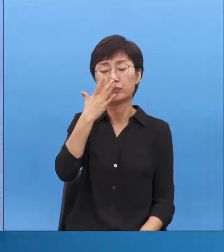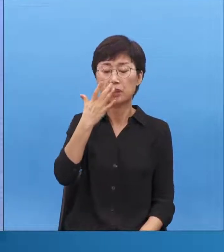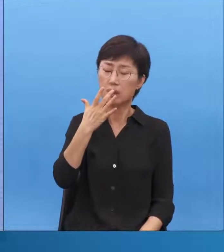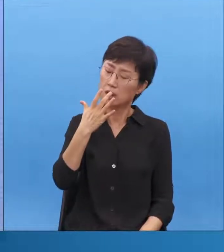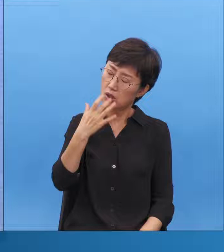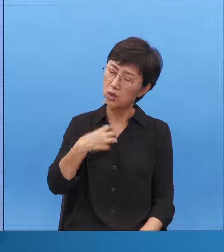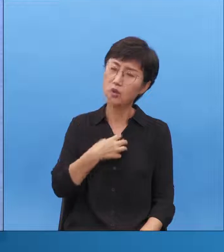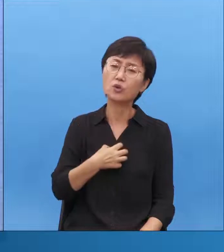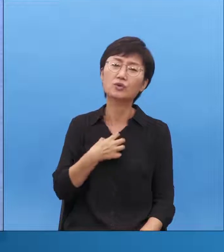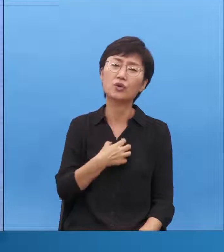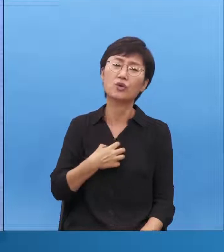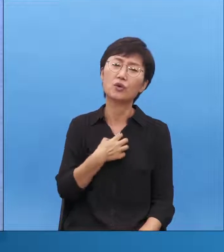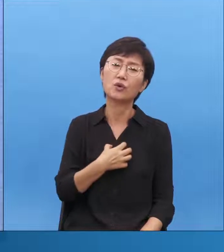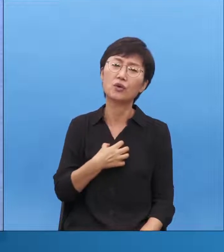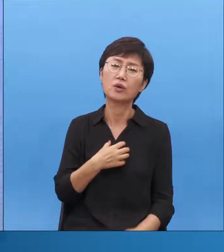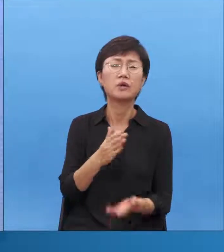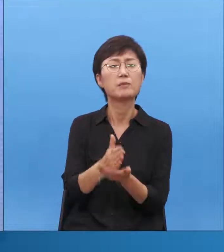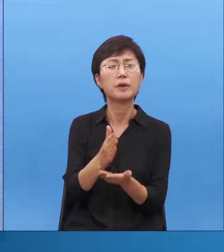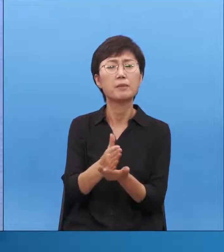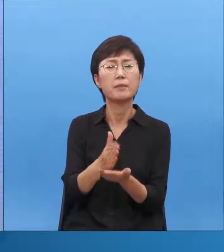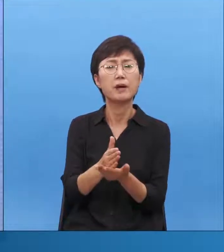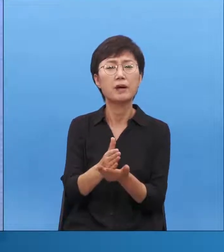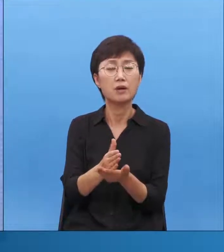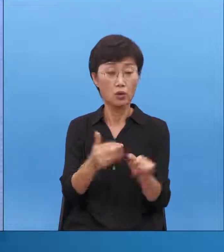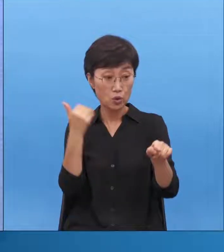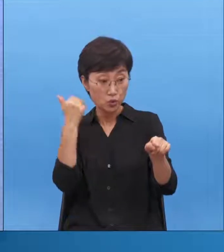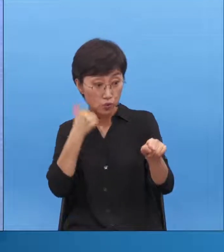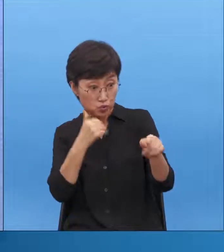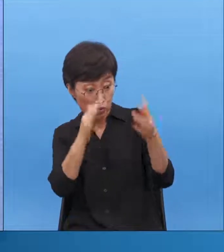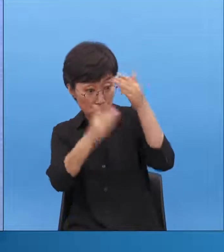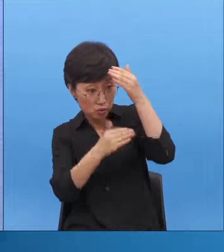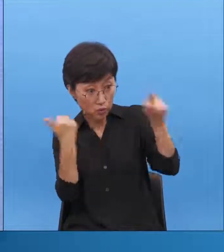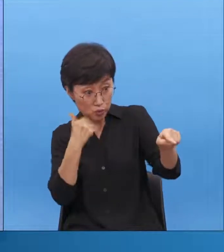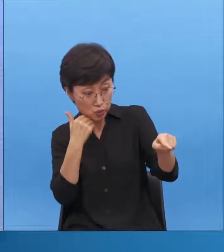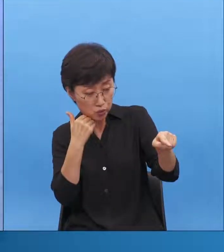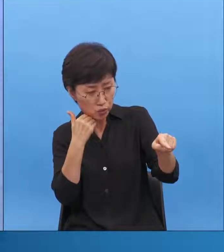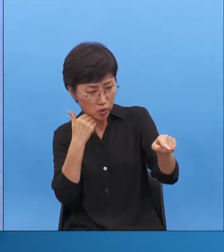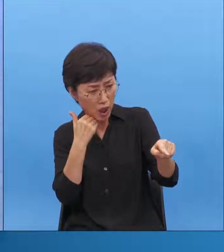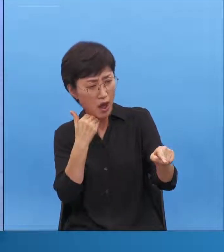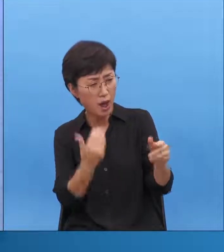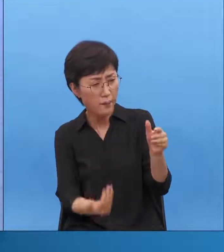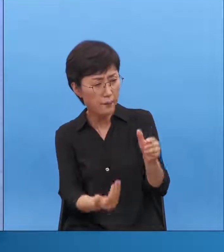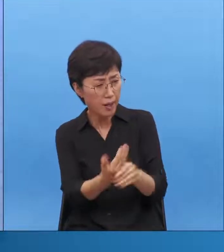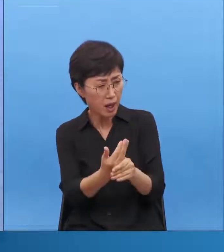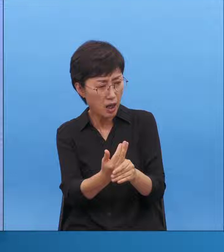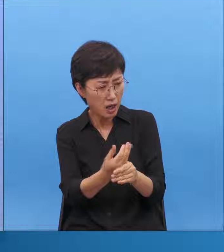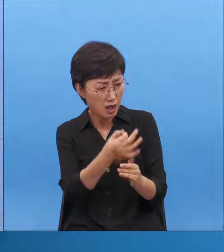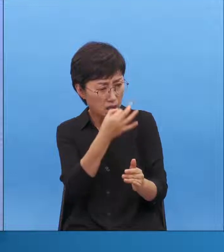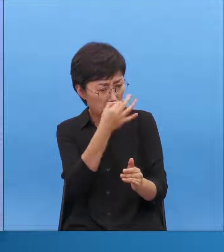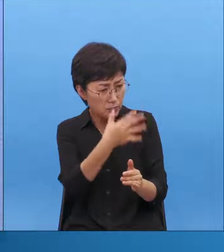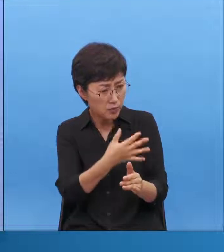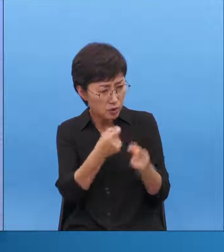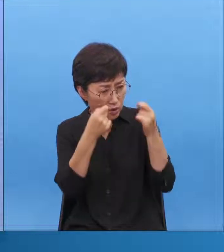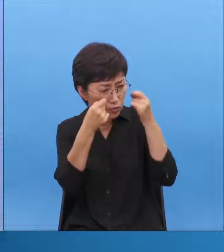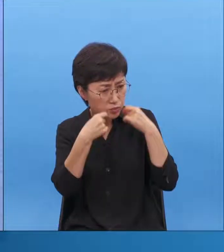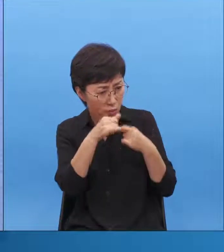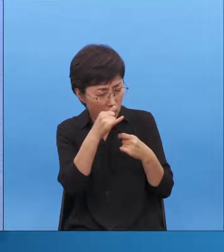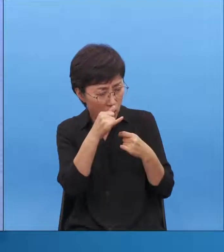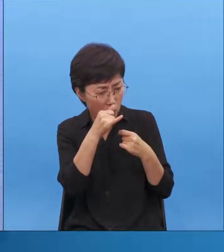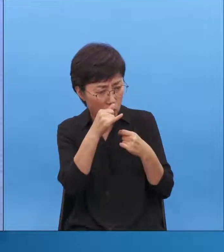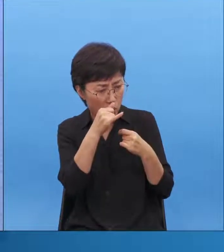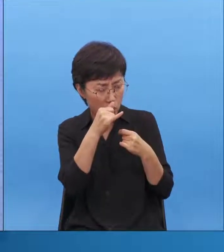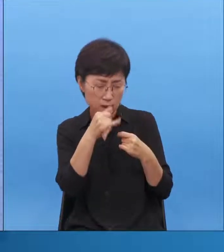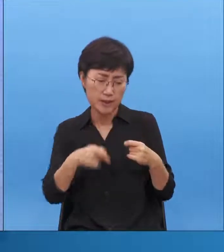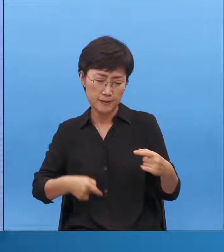very important. 성도 개인이 어려움을 당했거나 성도 개인이 상을 당했다는 건 개인 일이 아니고요. 굉장히 중요한 일이에요. When a church member goes